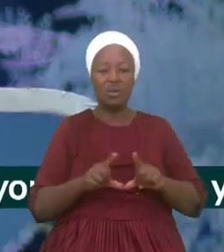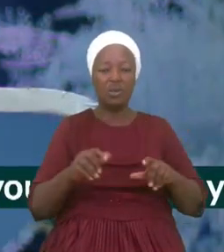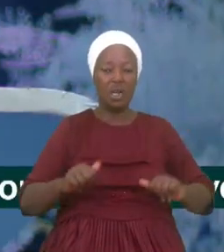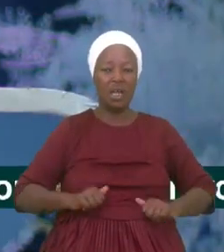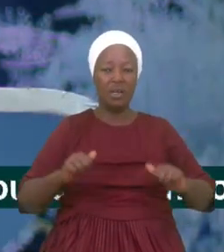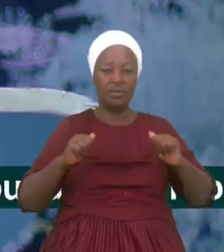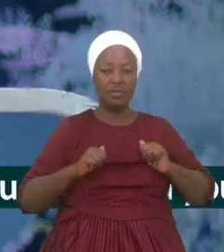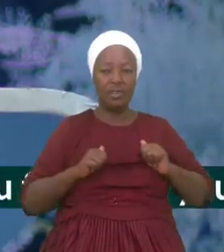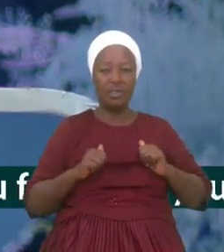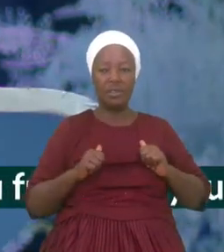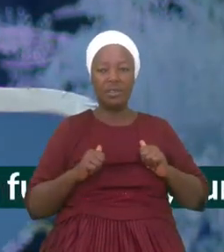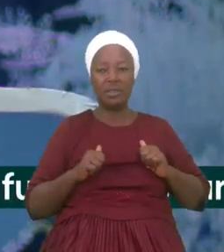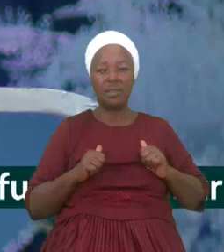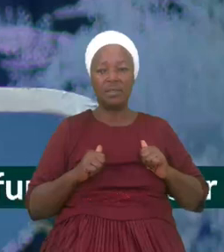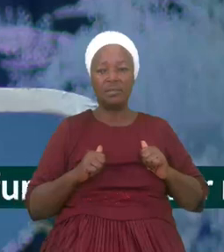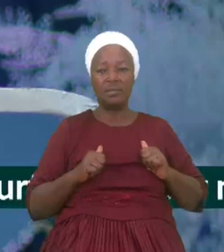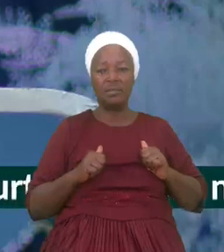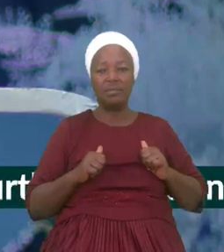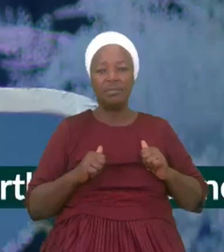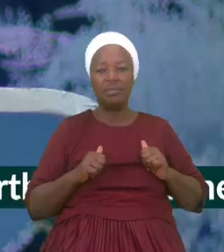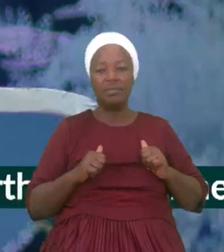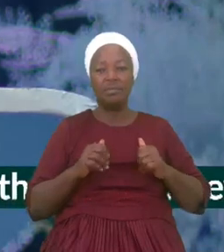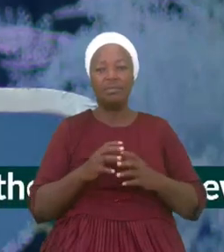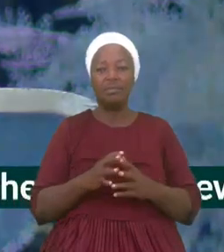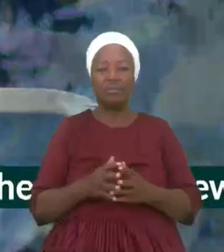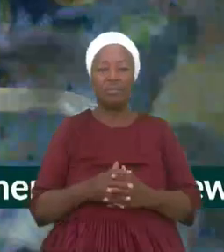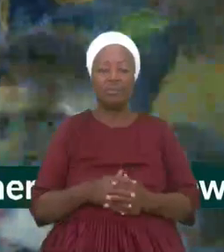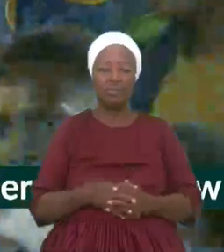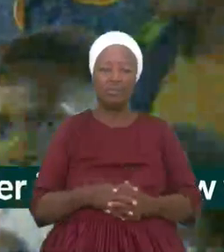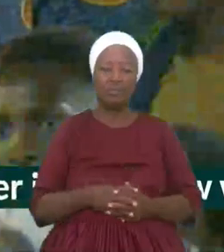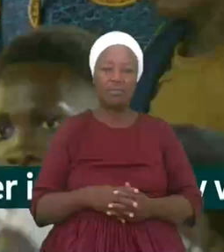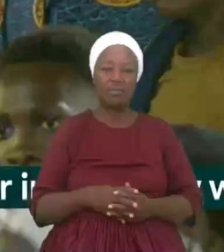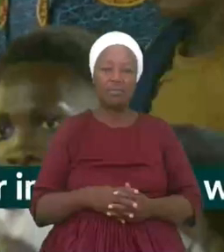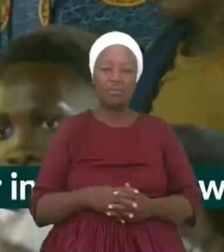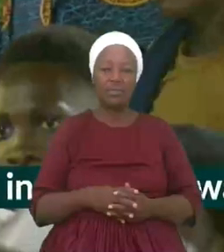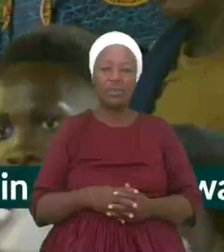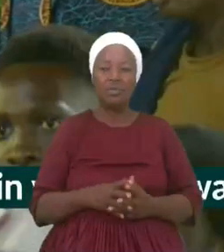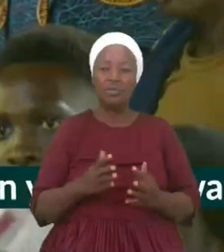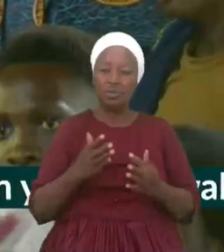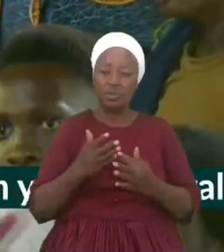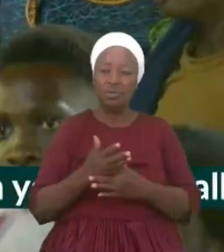le numéro de téléphone votre adresse